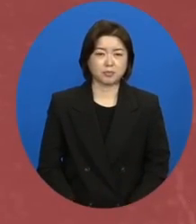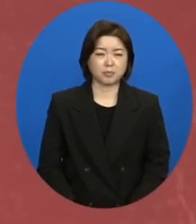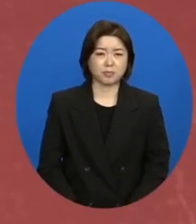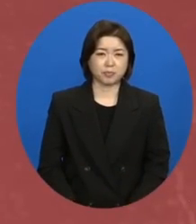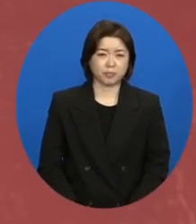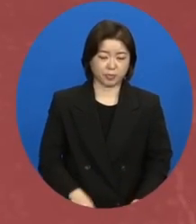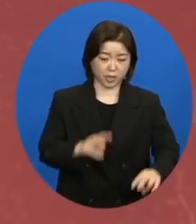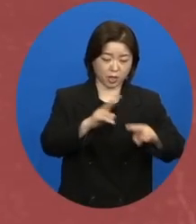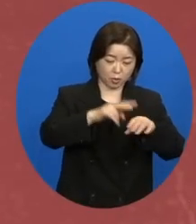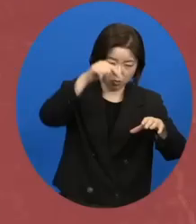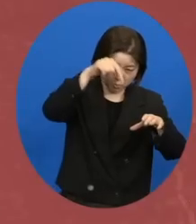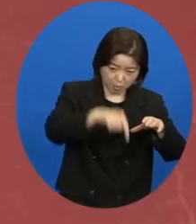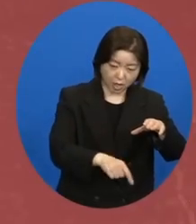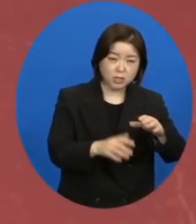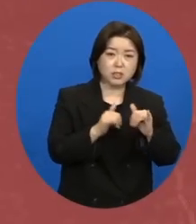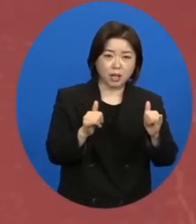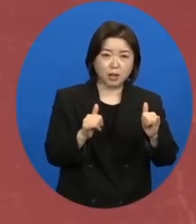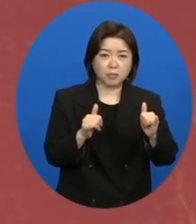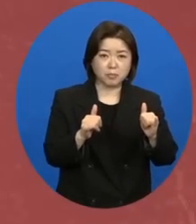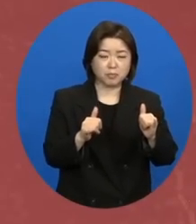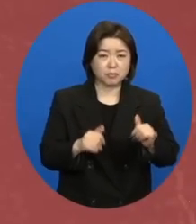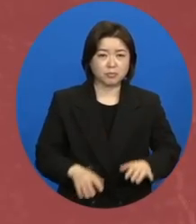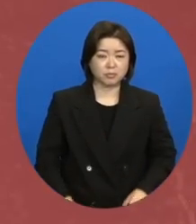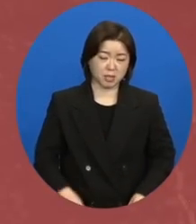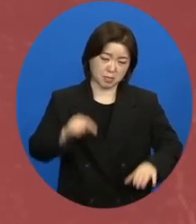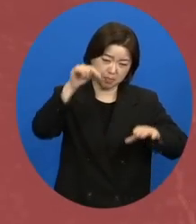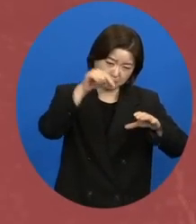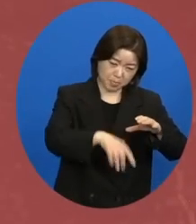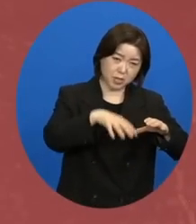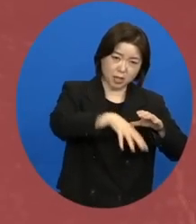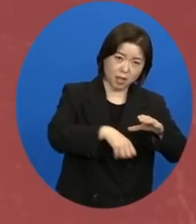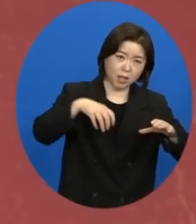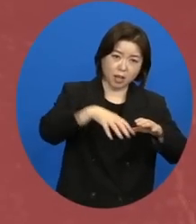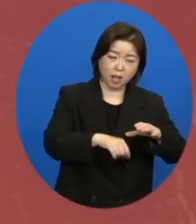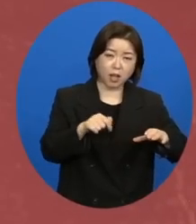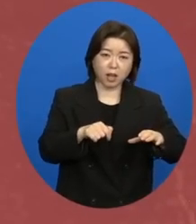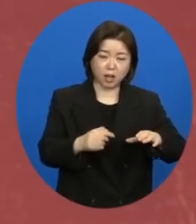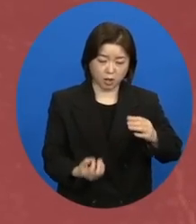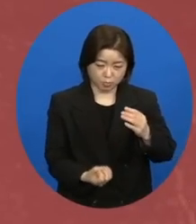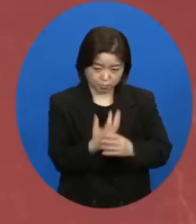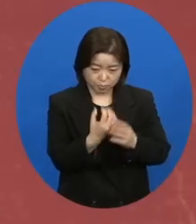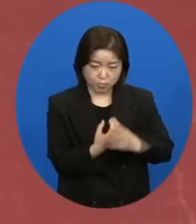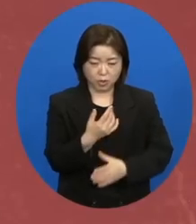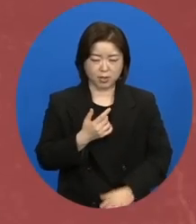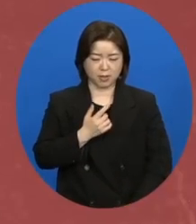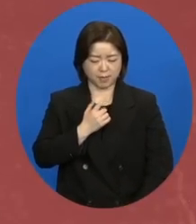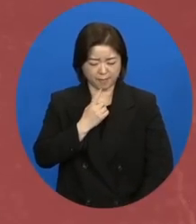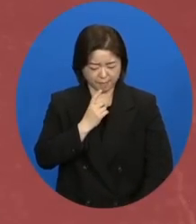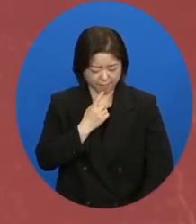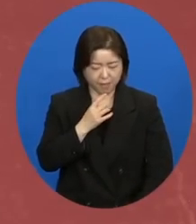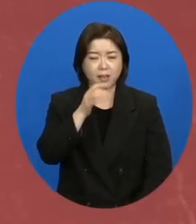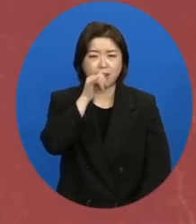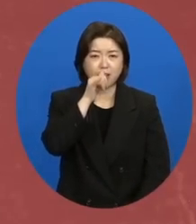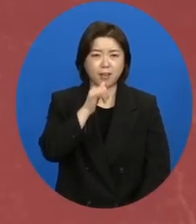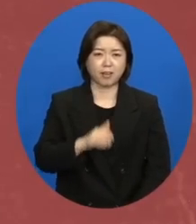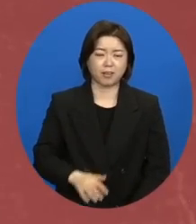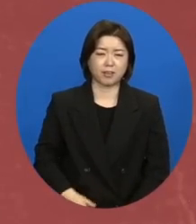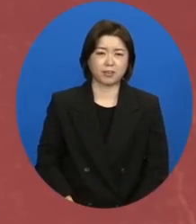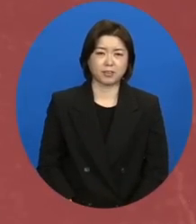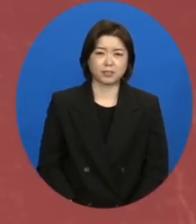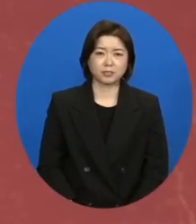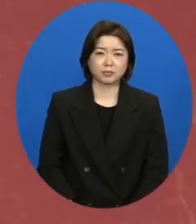우물 파는 사람도요, 팔 때마다 나올 때까지 파는 끈기가 있다는 거야.